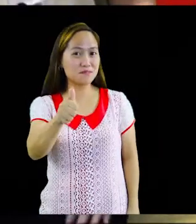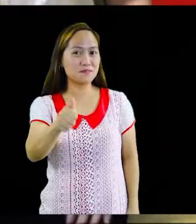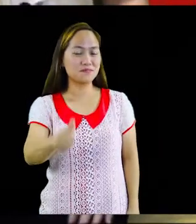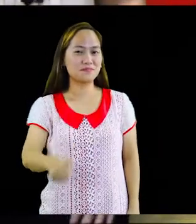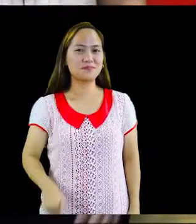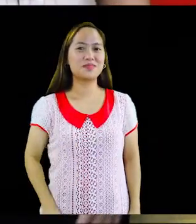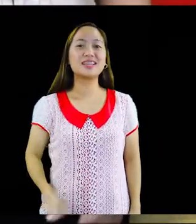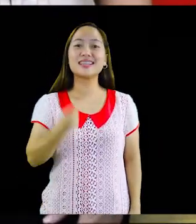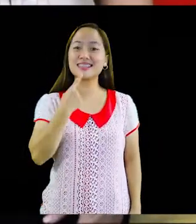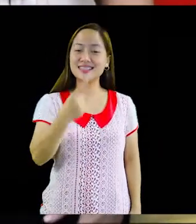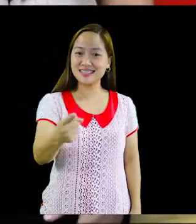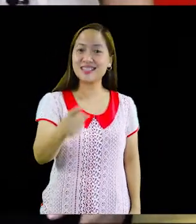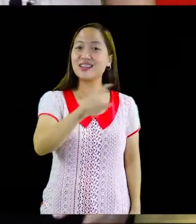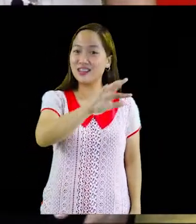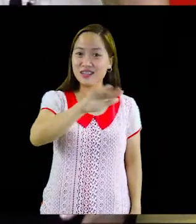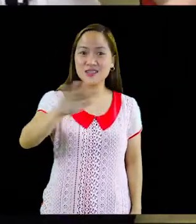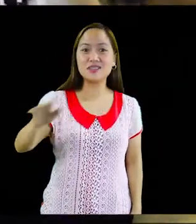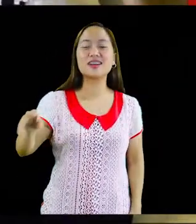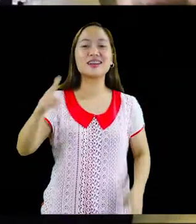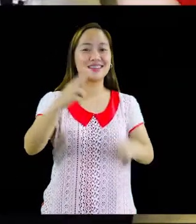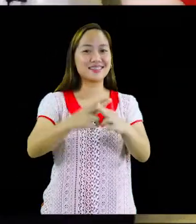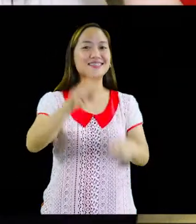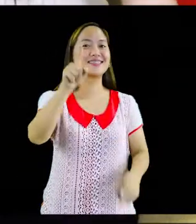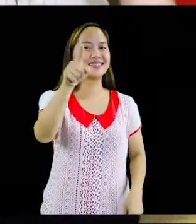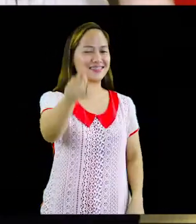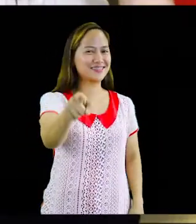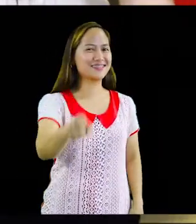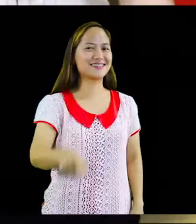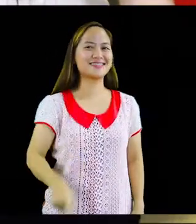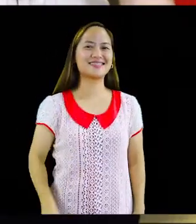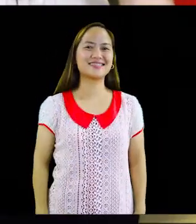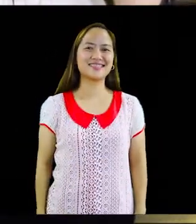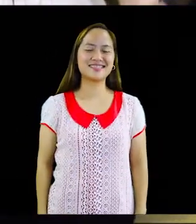kag ihambal ang imong ngalan kag apelyido.